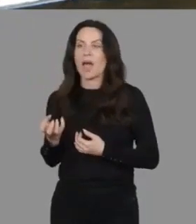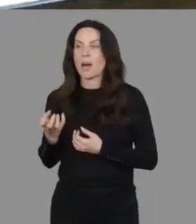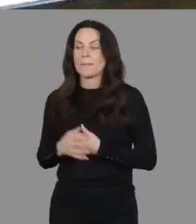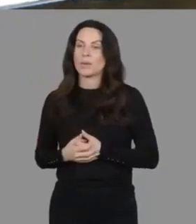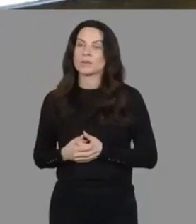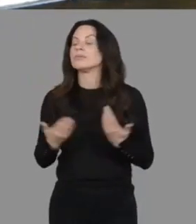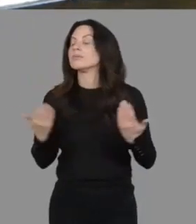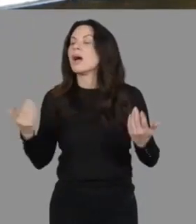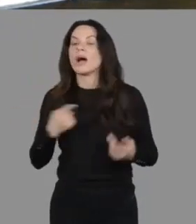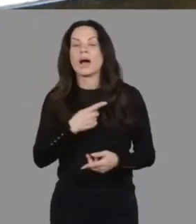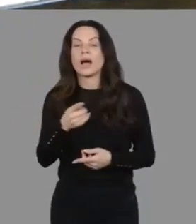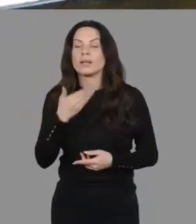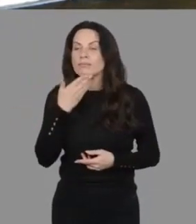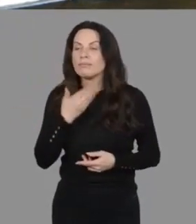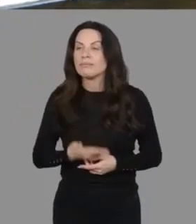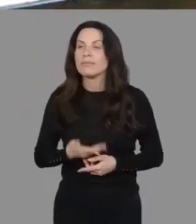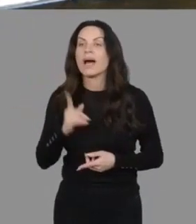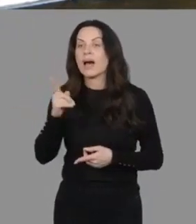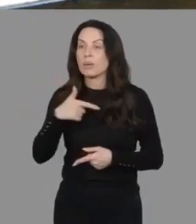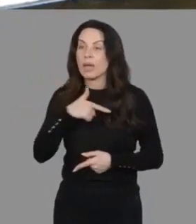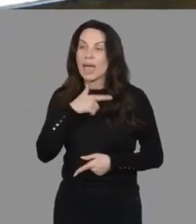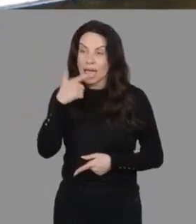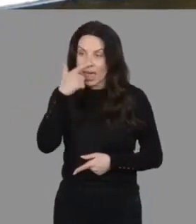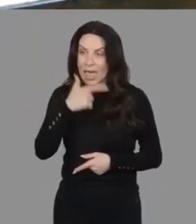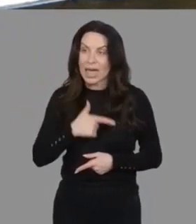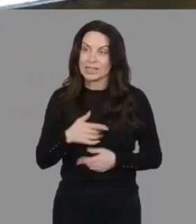Ja, aber weil es eine ernste Angelegenheit ist,